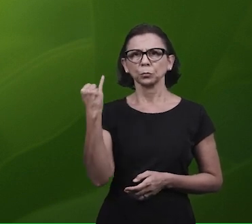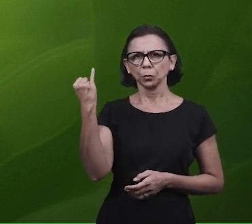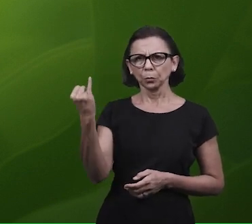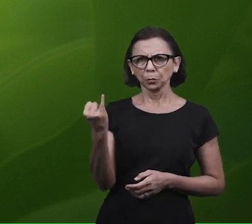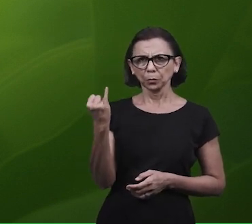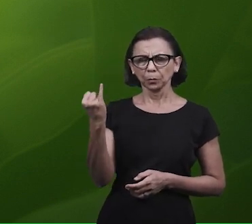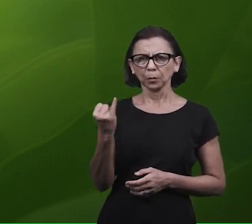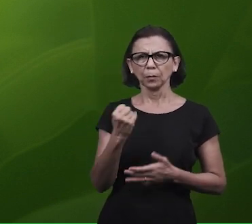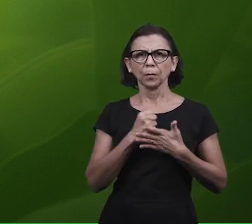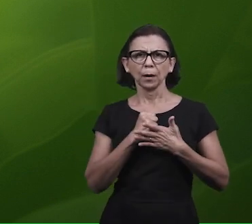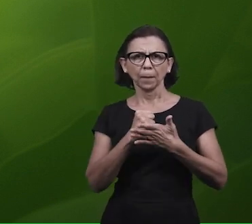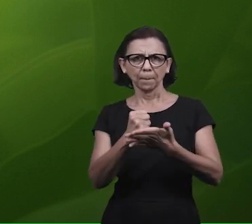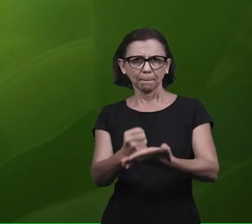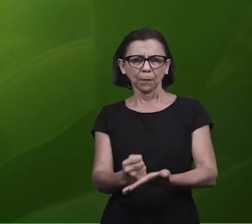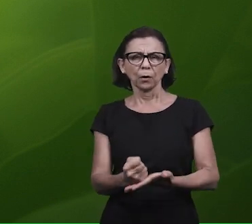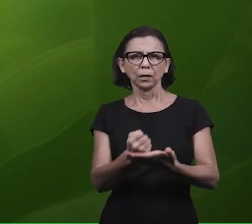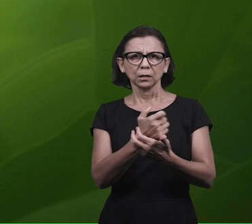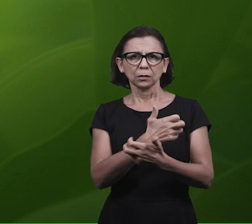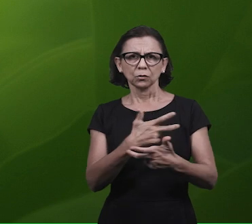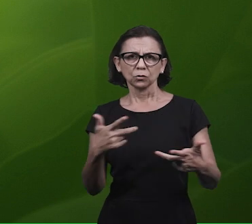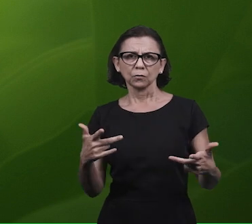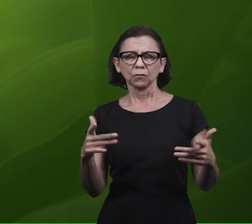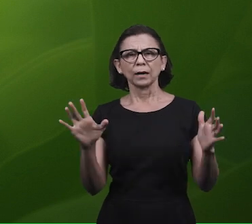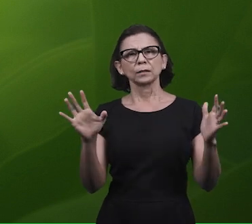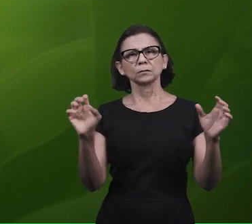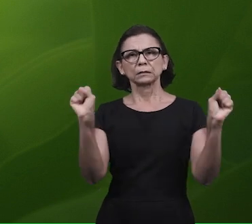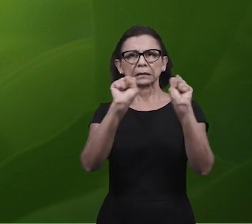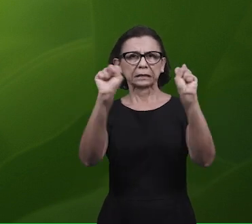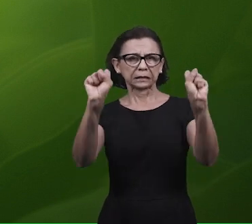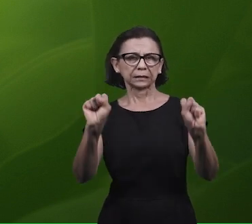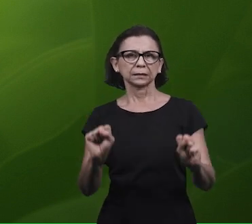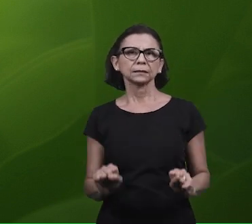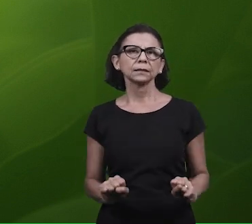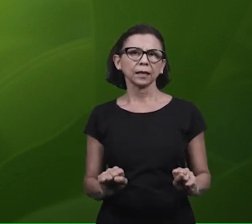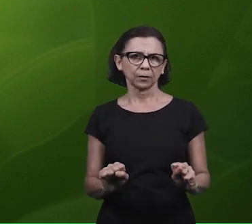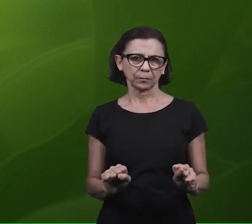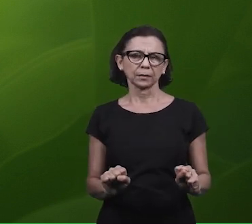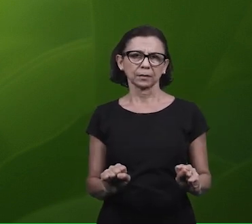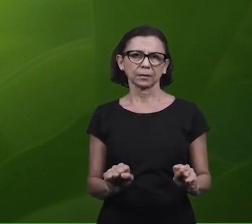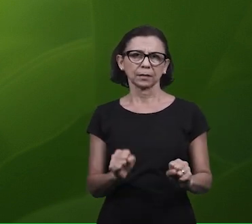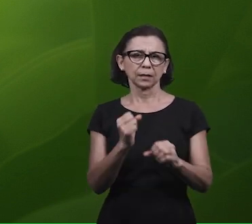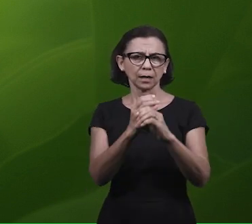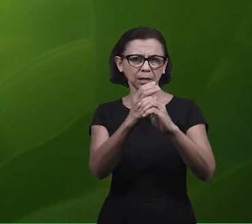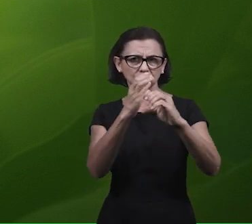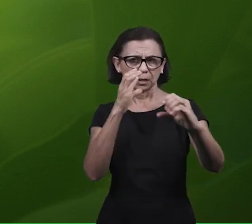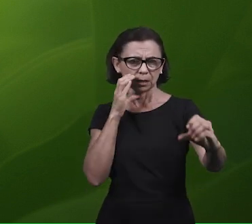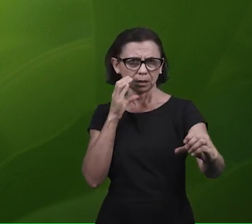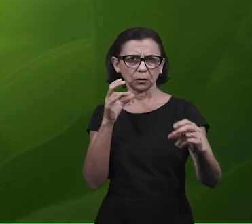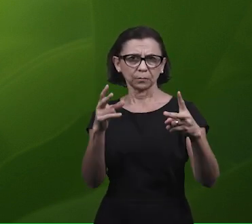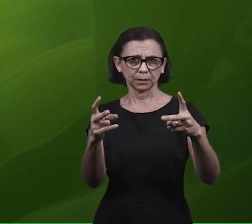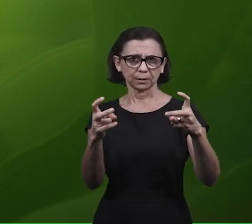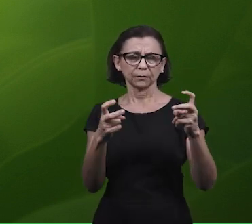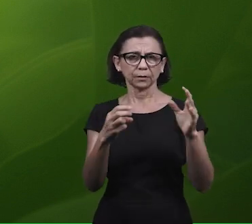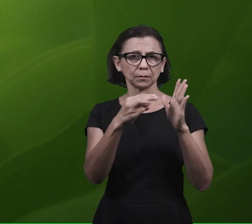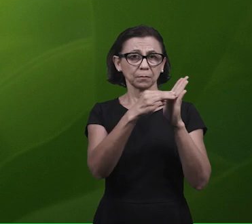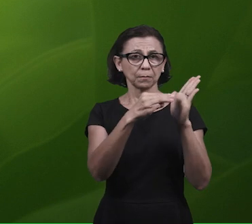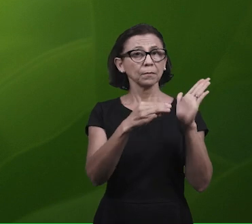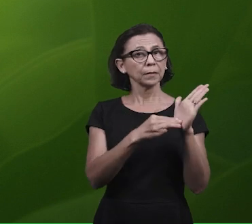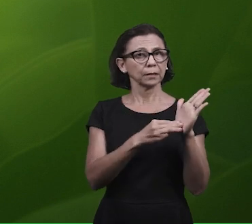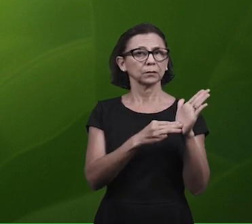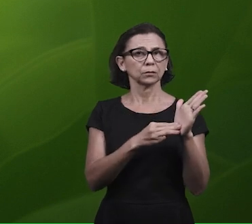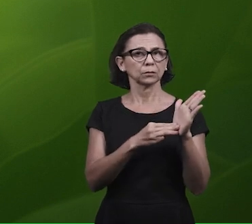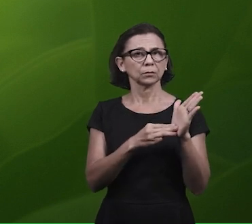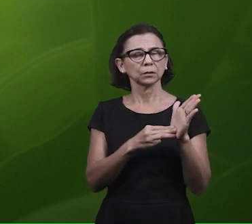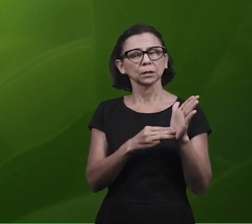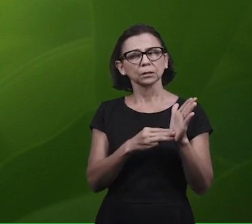à chercher dans un ensemble très grand de données les solutions aux problèmes d'ingénierie et d'apprentissage. Dans la figure 1, nous observons